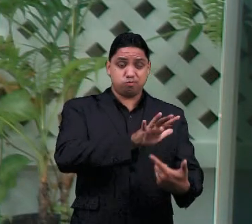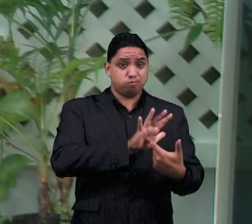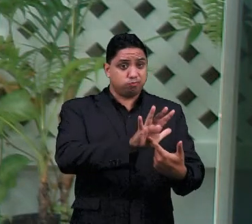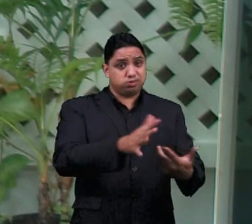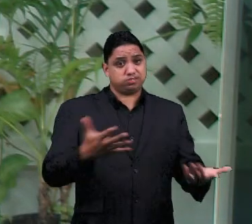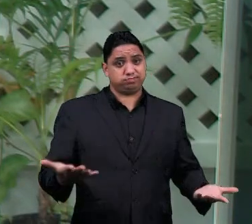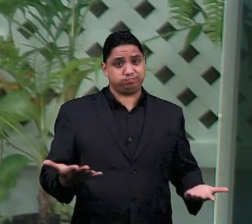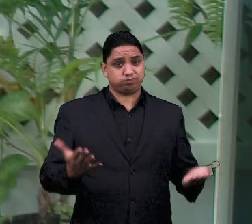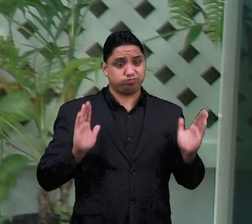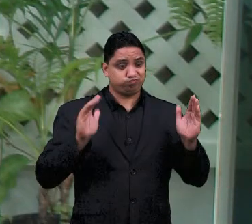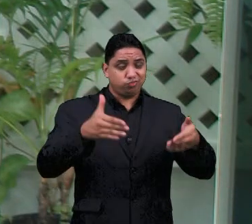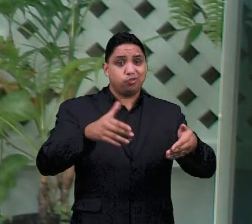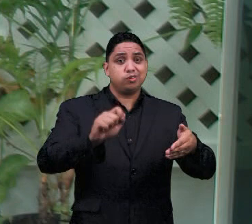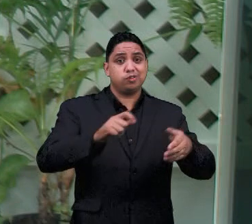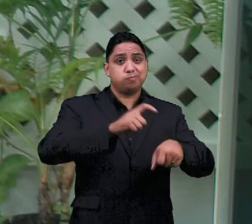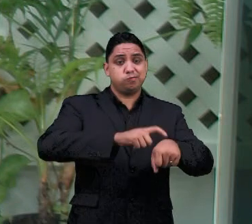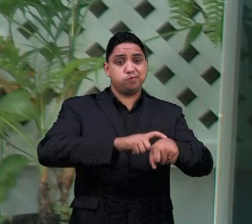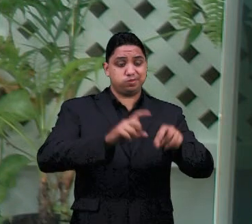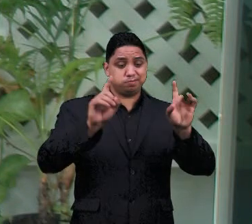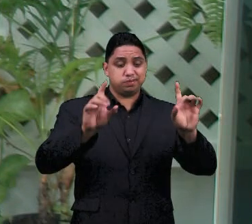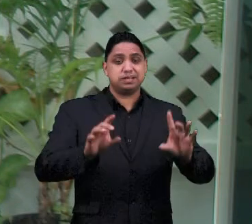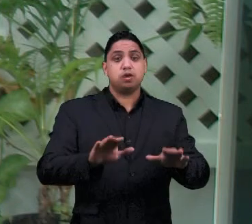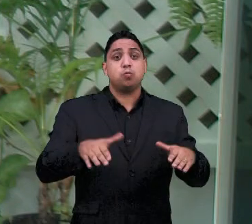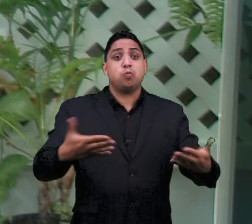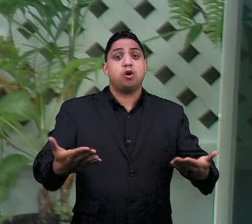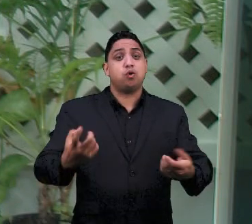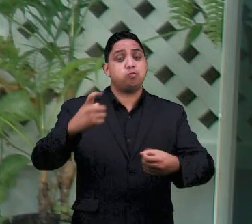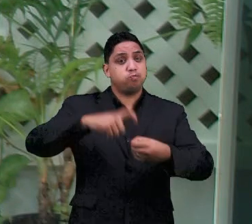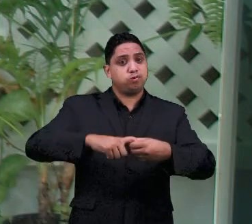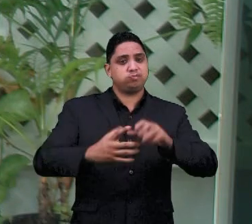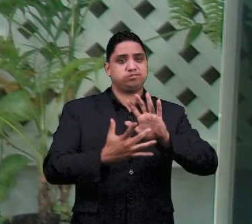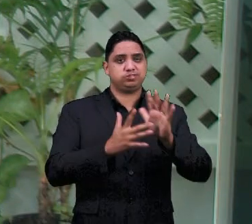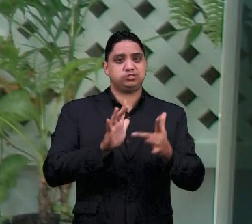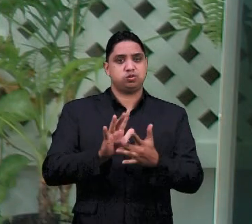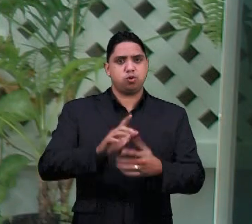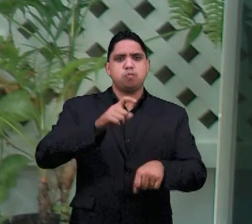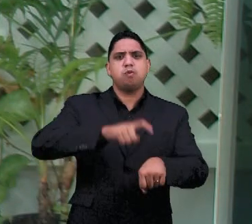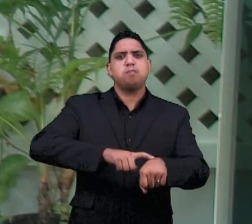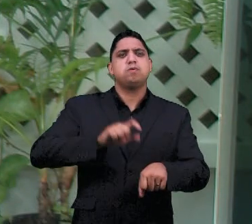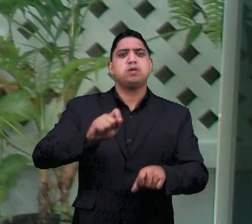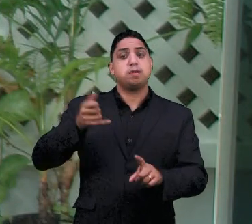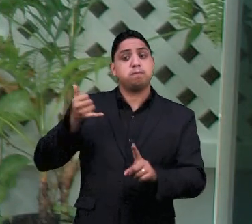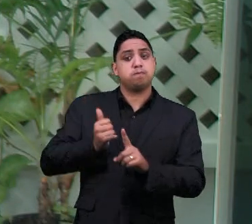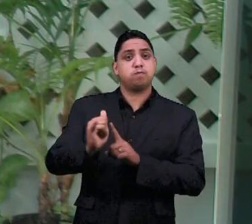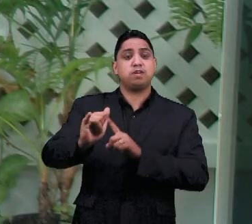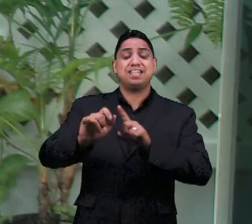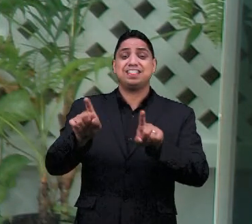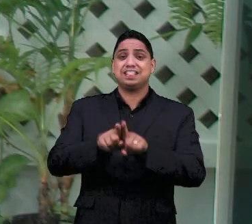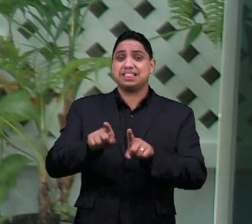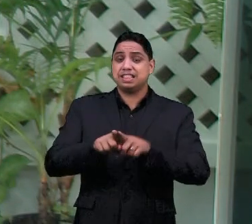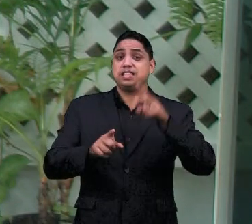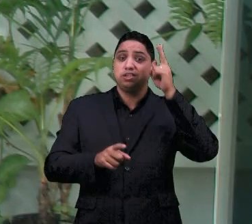vient. Les signes sont là, qui pointent vers ce moment